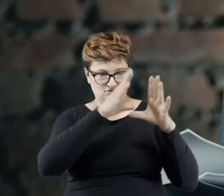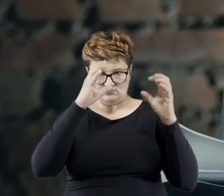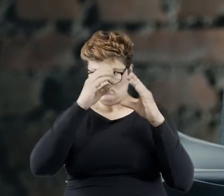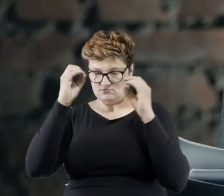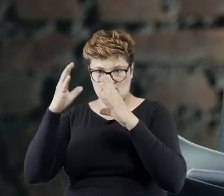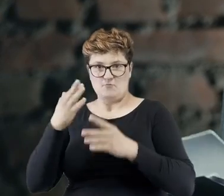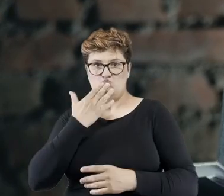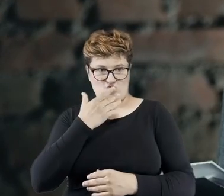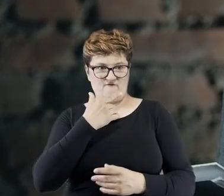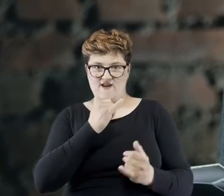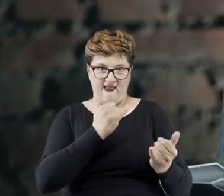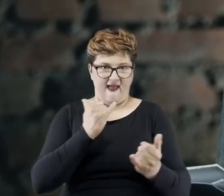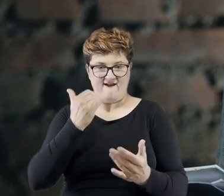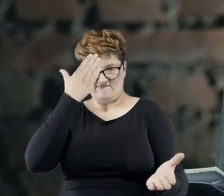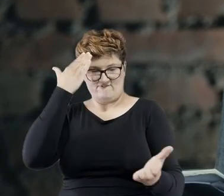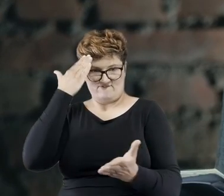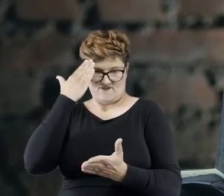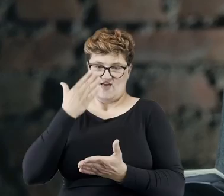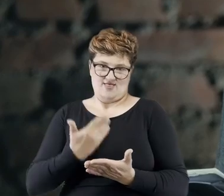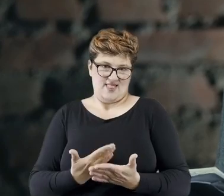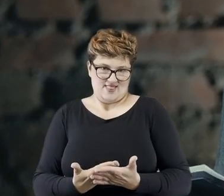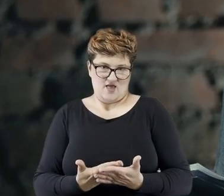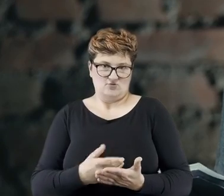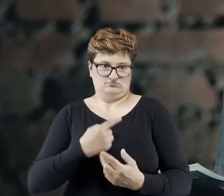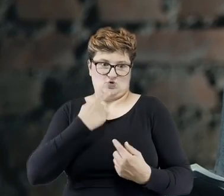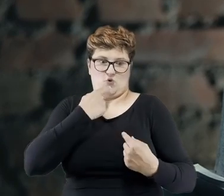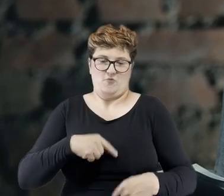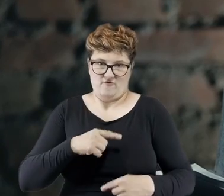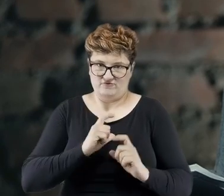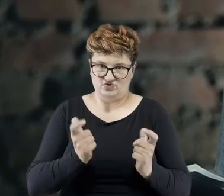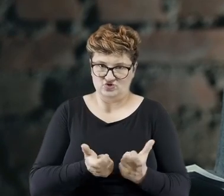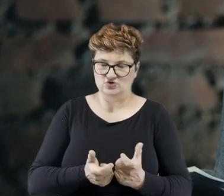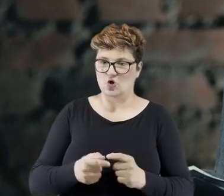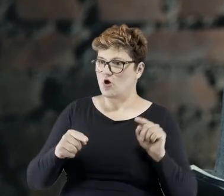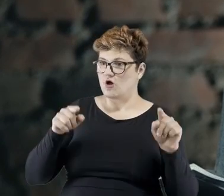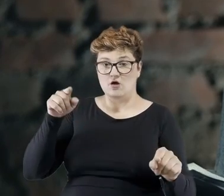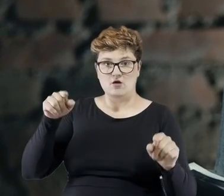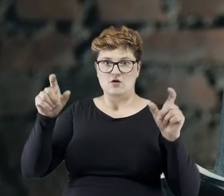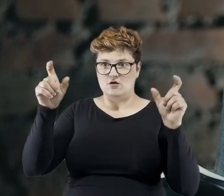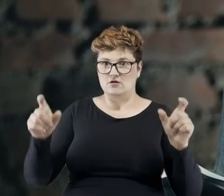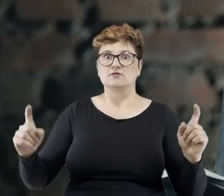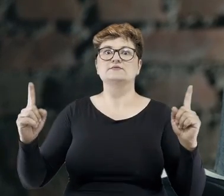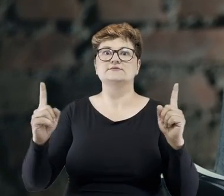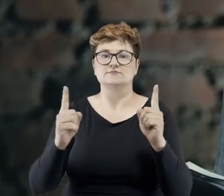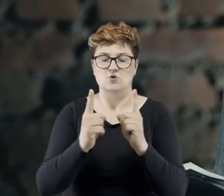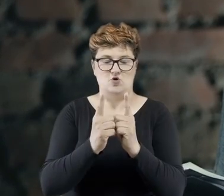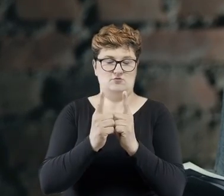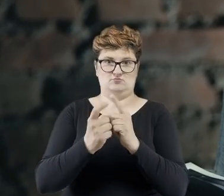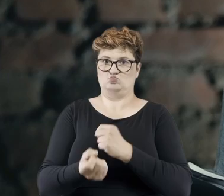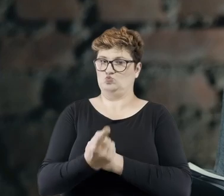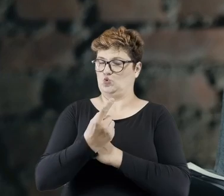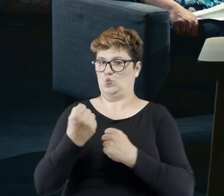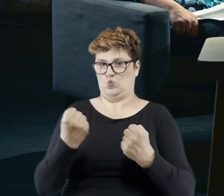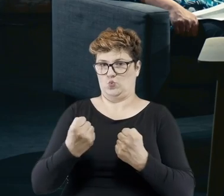mówią. I dlatego tak nad wszystkim panuje. No i te dwie osoby, tak różne, się stykają I to jest